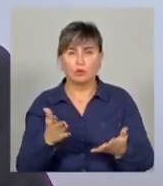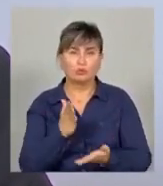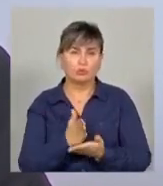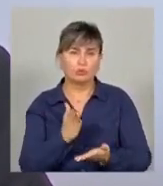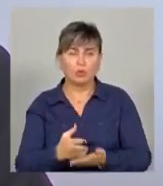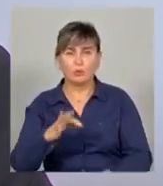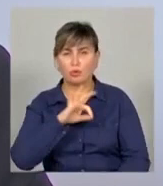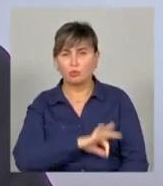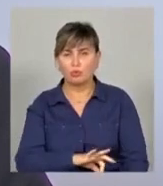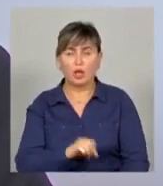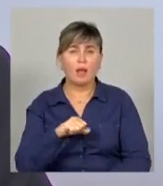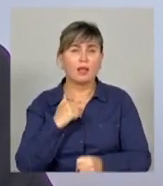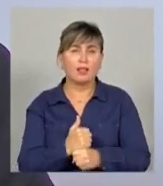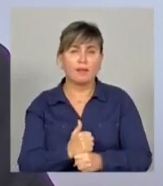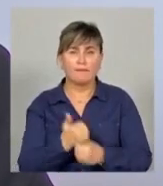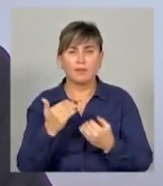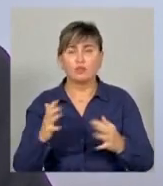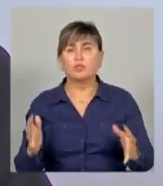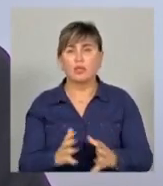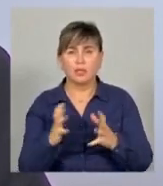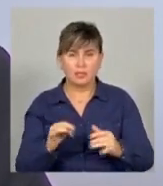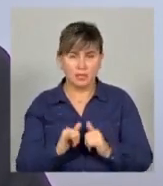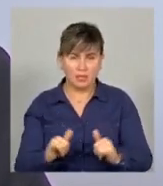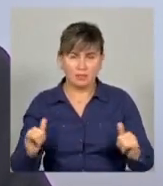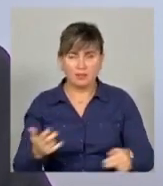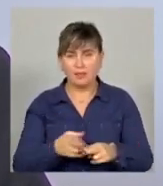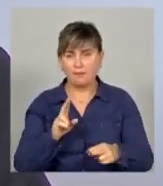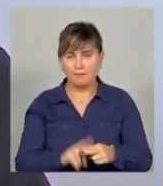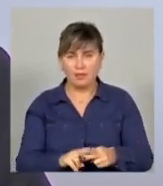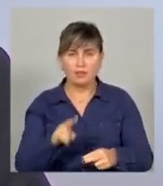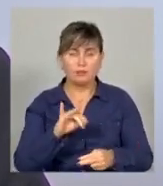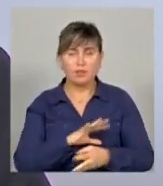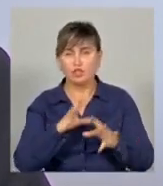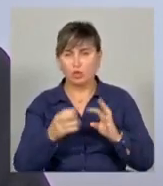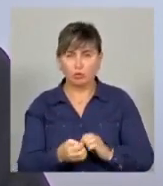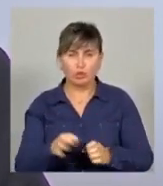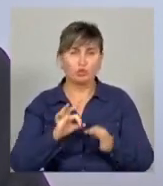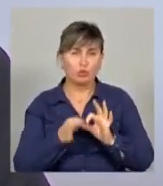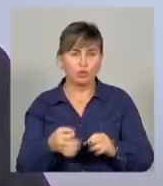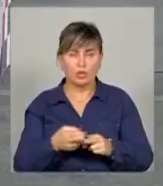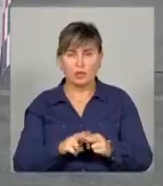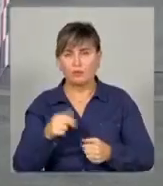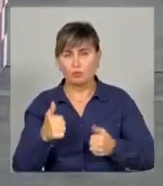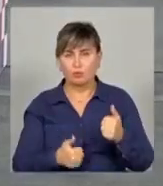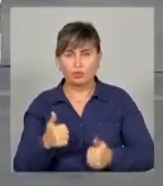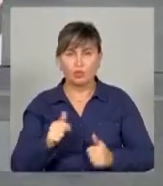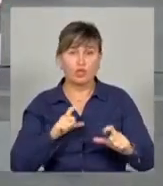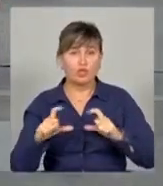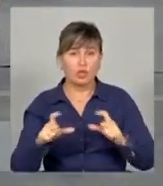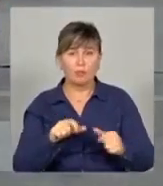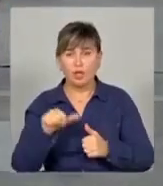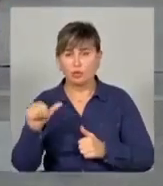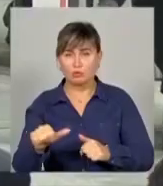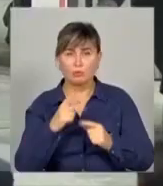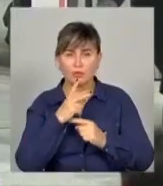существенное преимущество. А главное, его сохранить и развить. В этом как раз и заключается сложность этого турнира. Шахматы – особенный